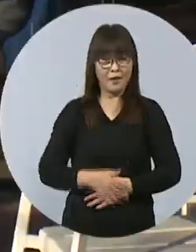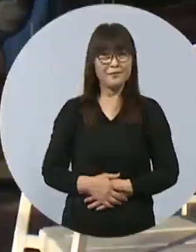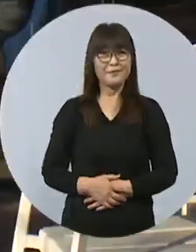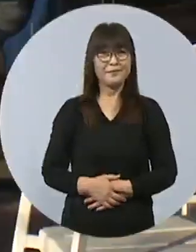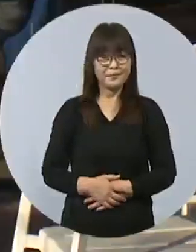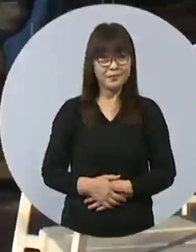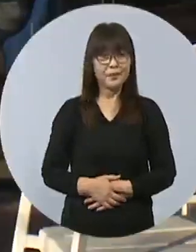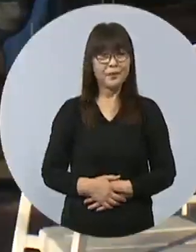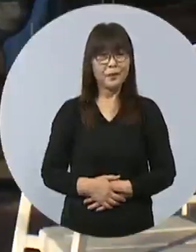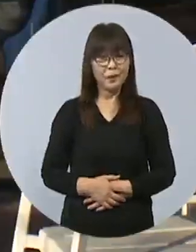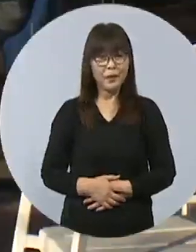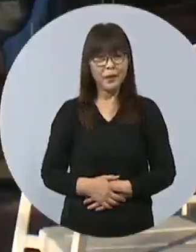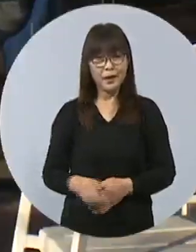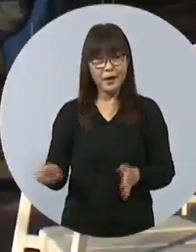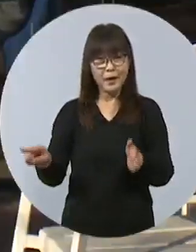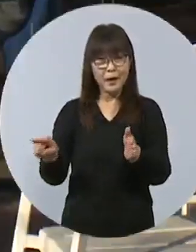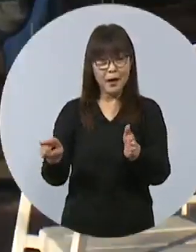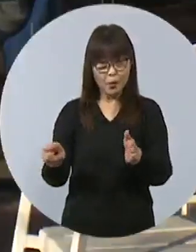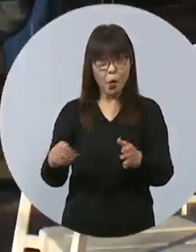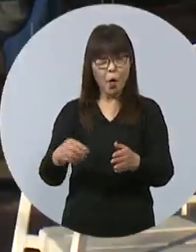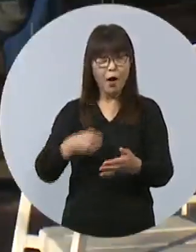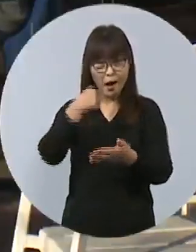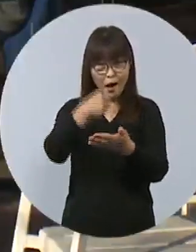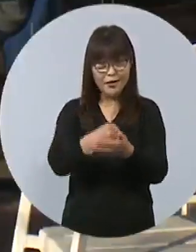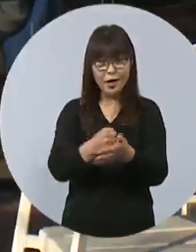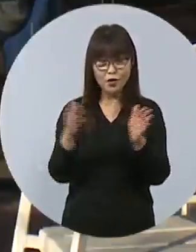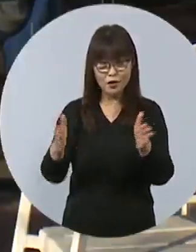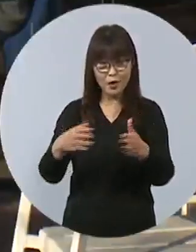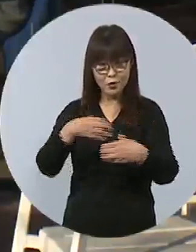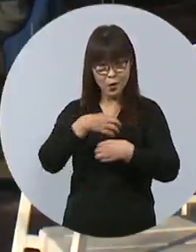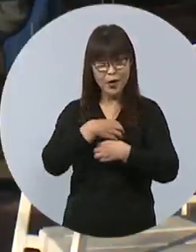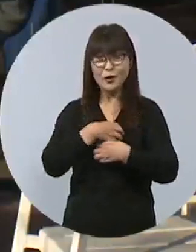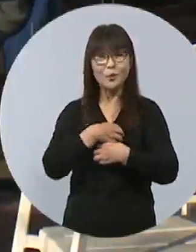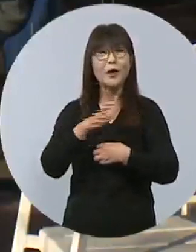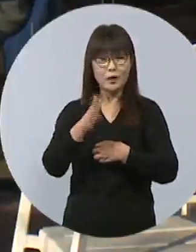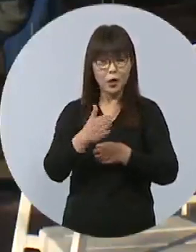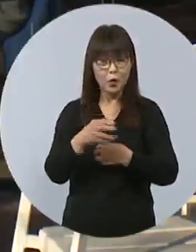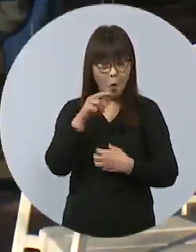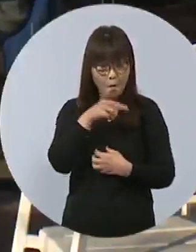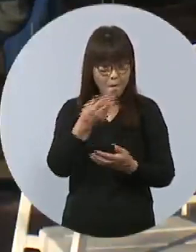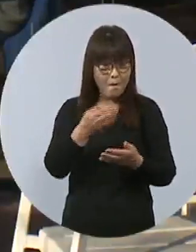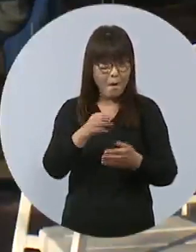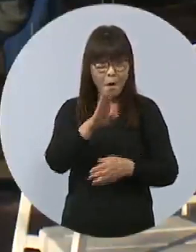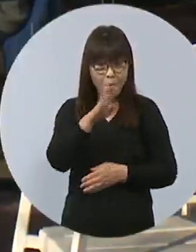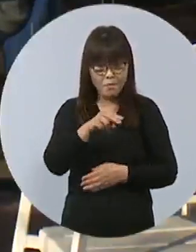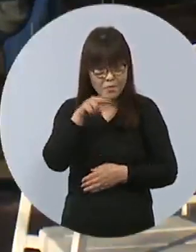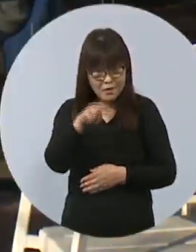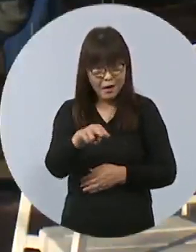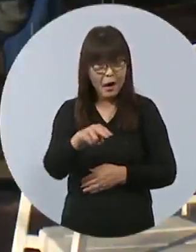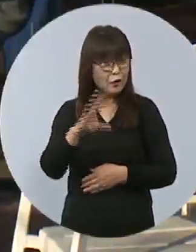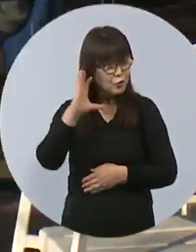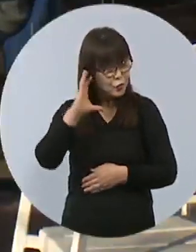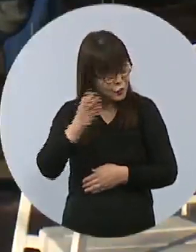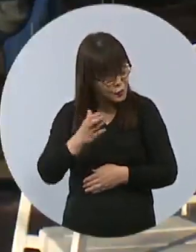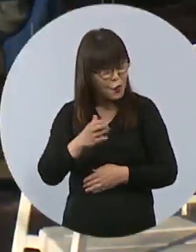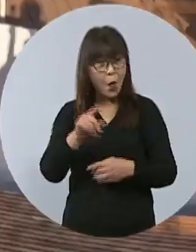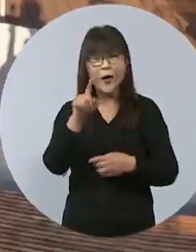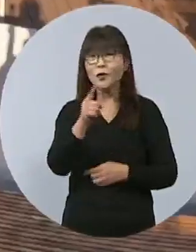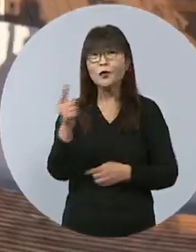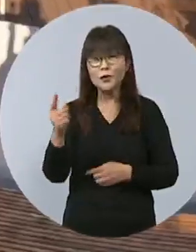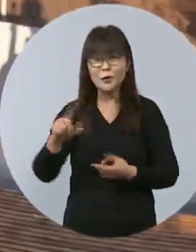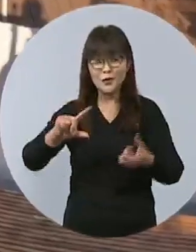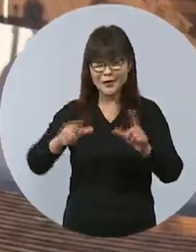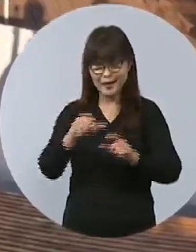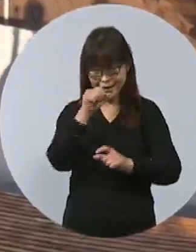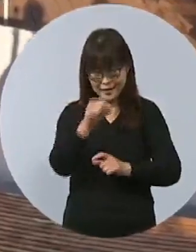い、できるまでちょっと心配だったんですけど、うん、できたらこんなね、みんな一個一個違うもので、はい、本当良かったなと思ってます。 従